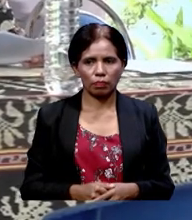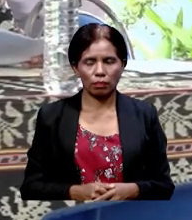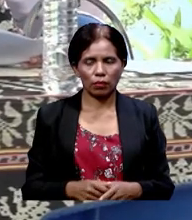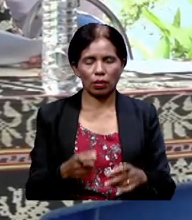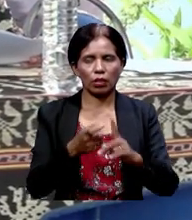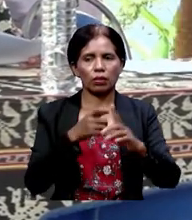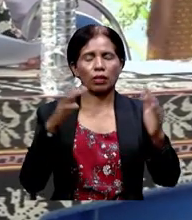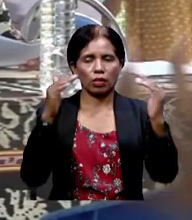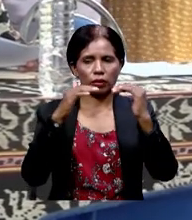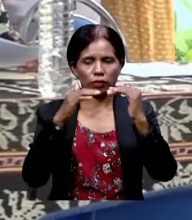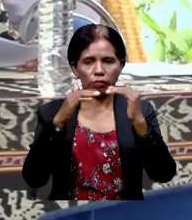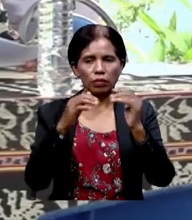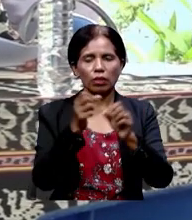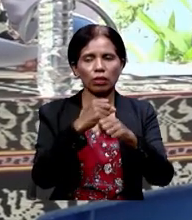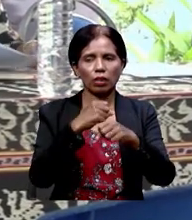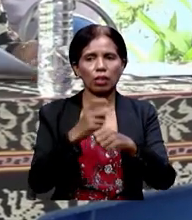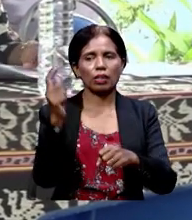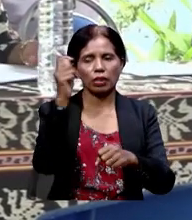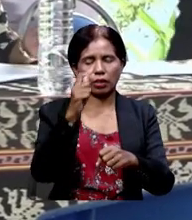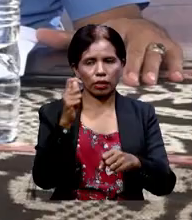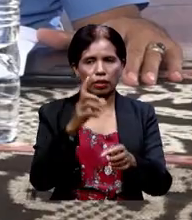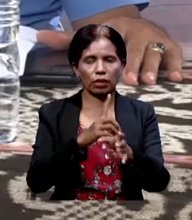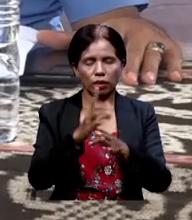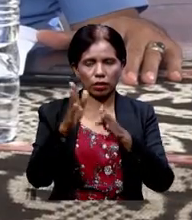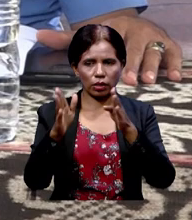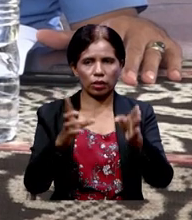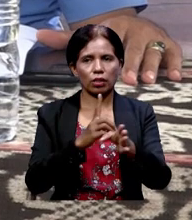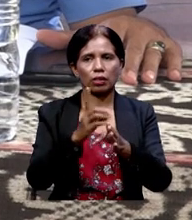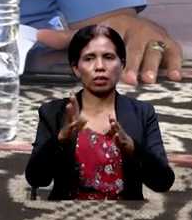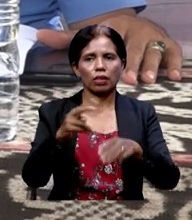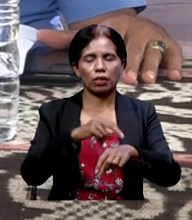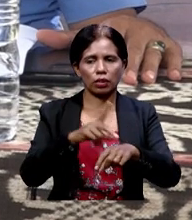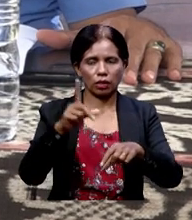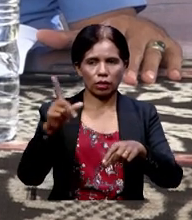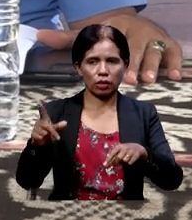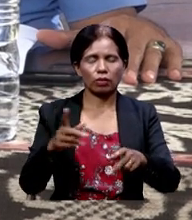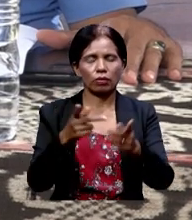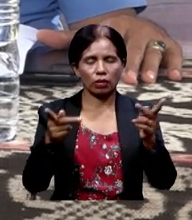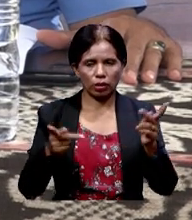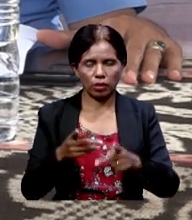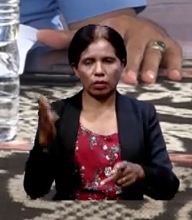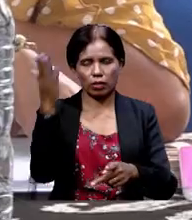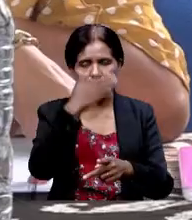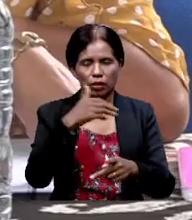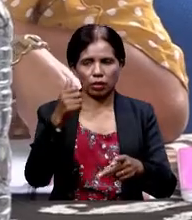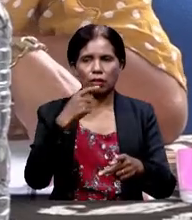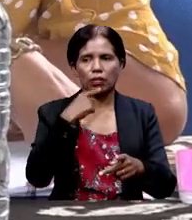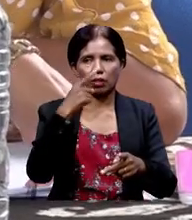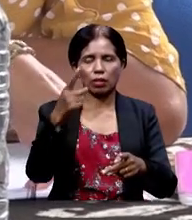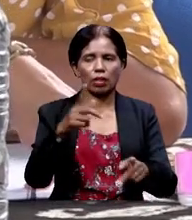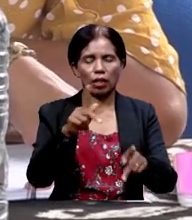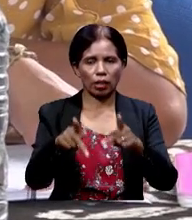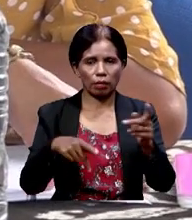Lihusi konferensi ba imprensa nebe halau ia tersane, diretora Direção Nacional Marketing Turismo no Relação Internacional afirma, turista